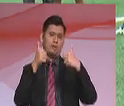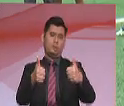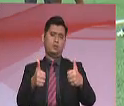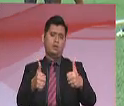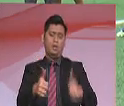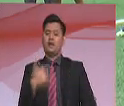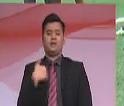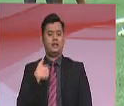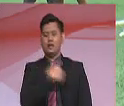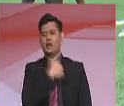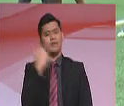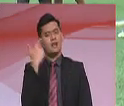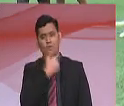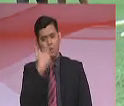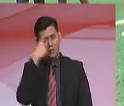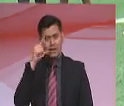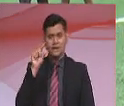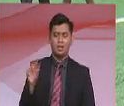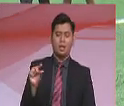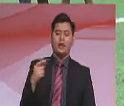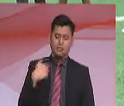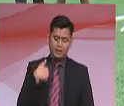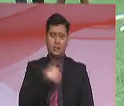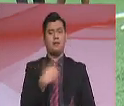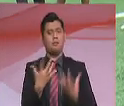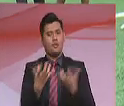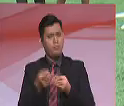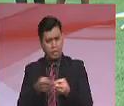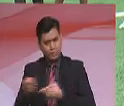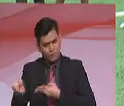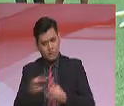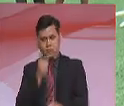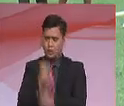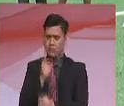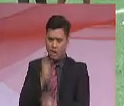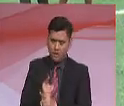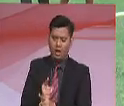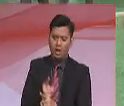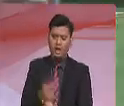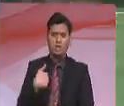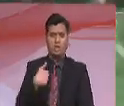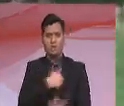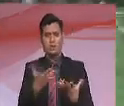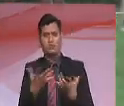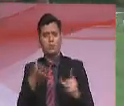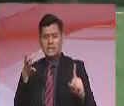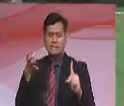nak bermain habis-habisan untuk menghabiskan liga ni dengan kemenangan.